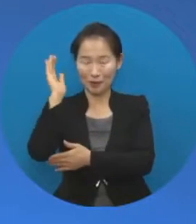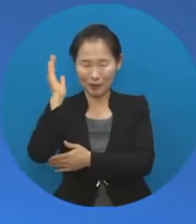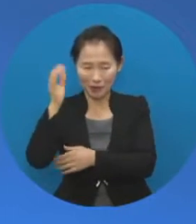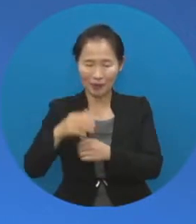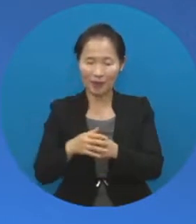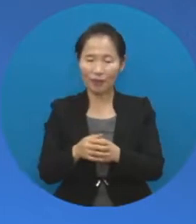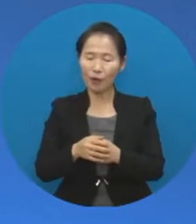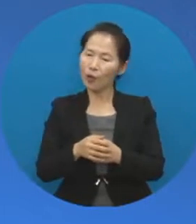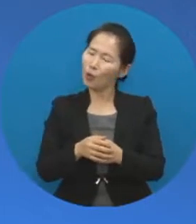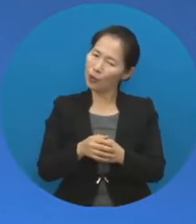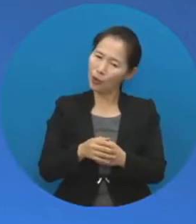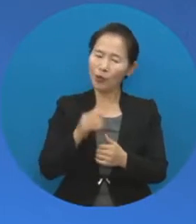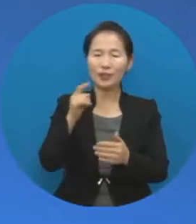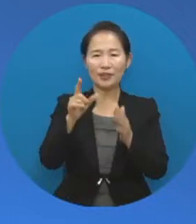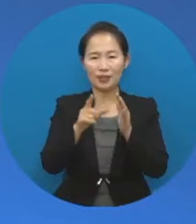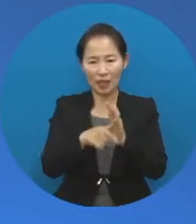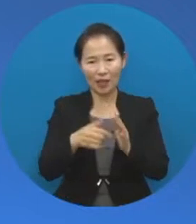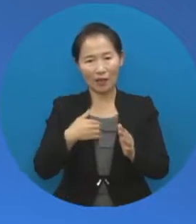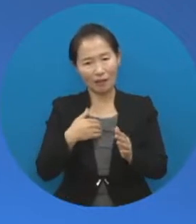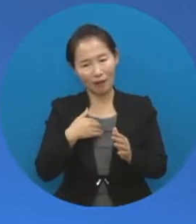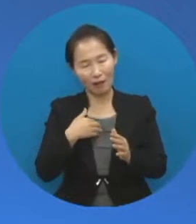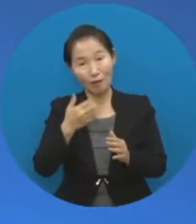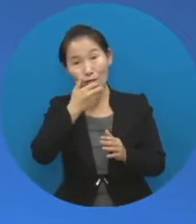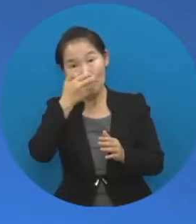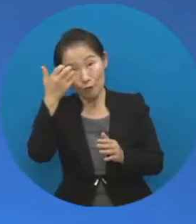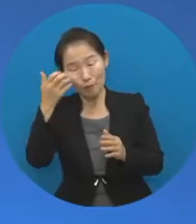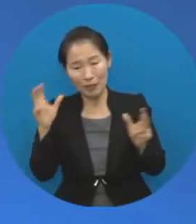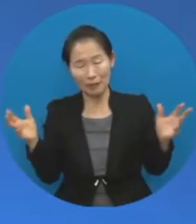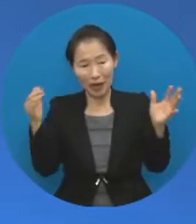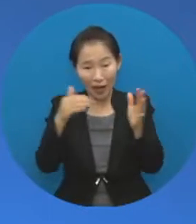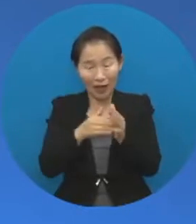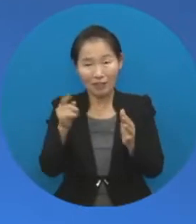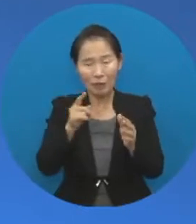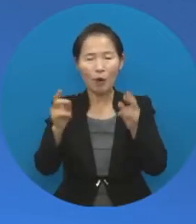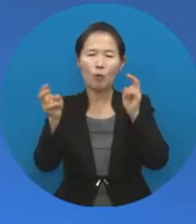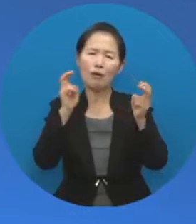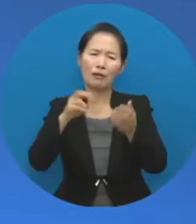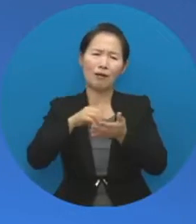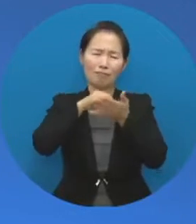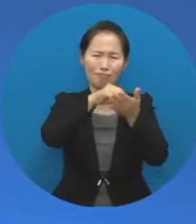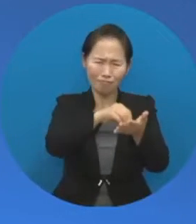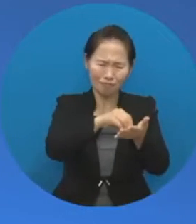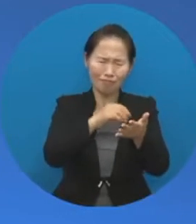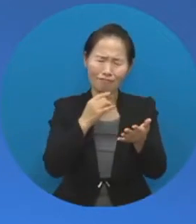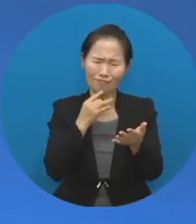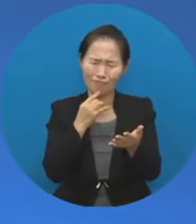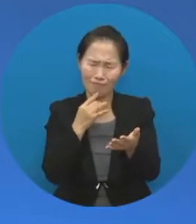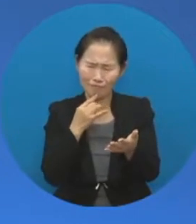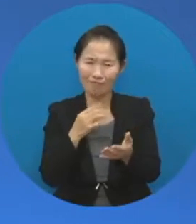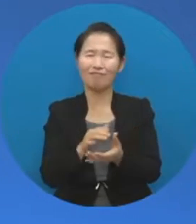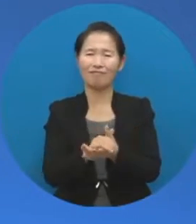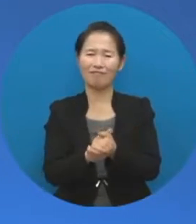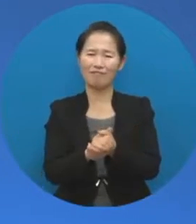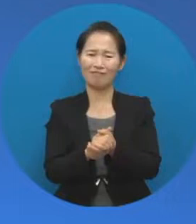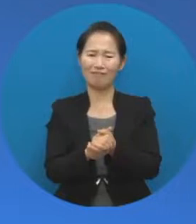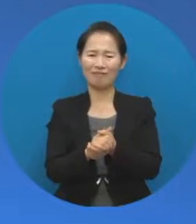저는 그냥 꿈이 회사 들어가는 거였거든요. 제 꿈은 직장인이었어요. 그래서 저는